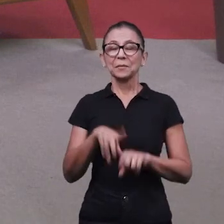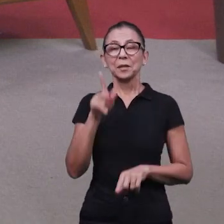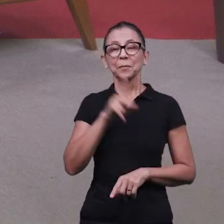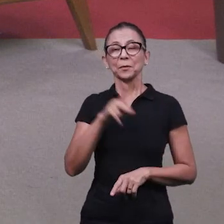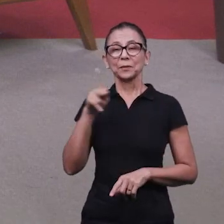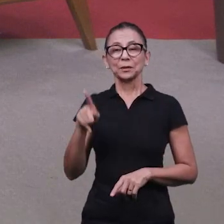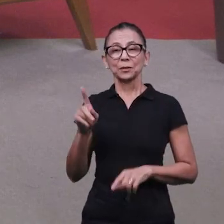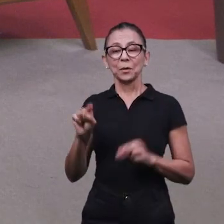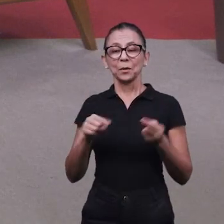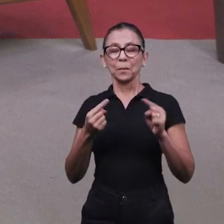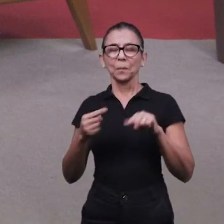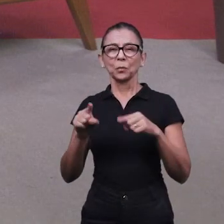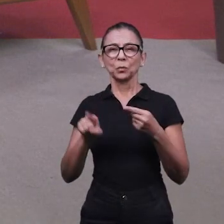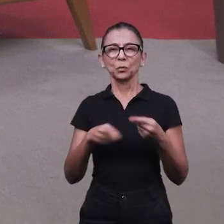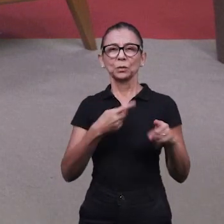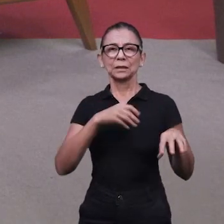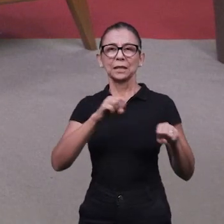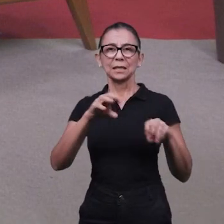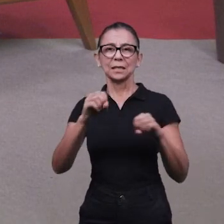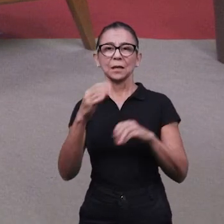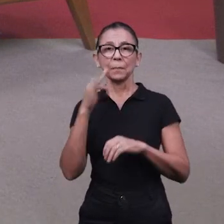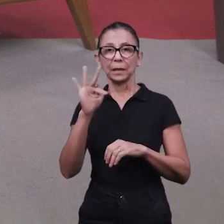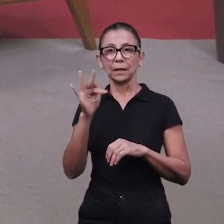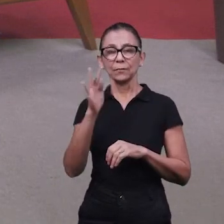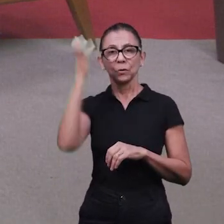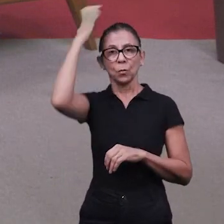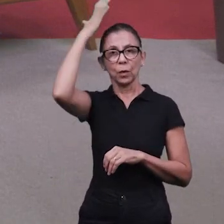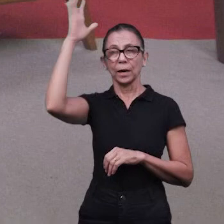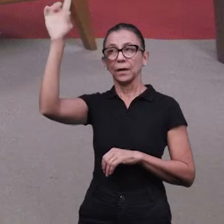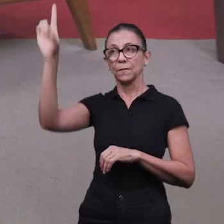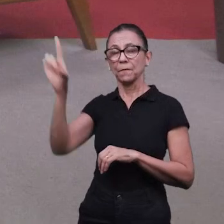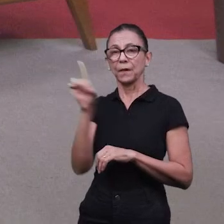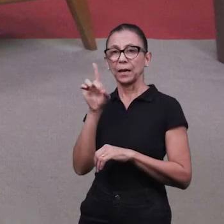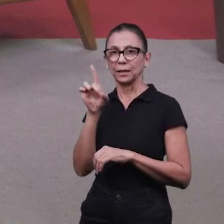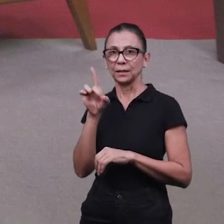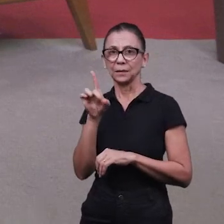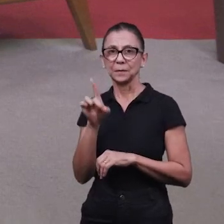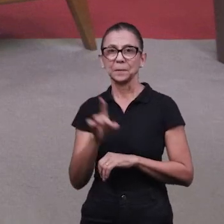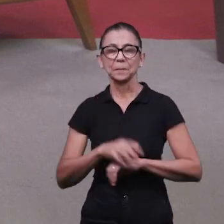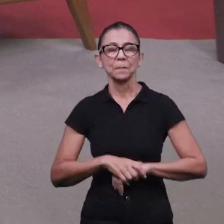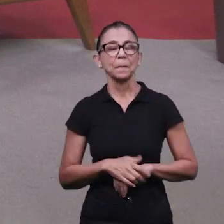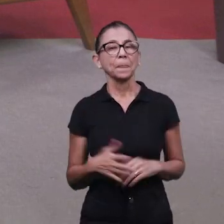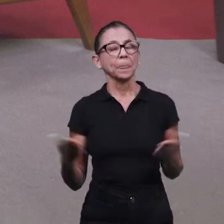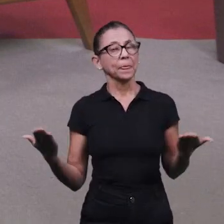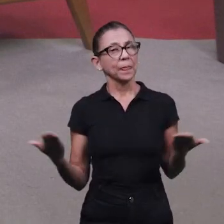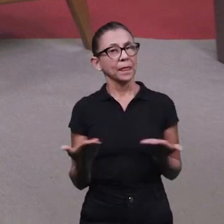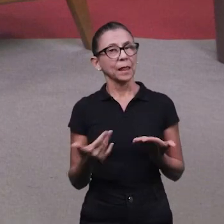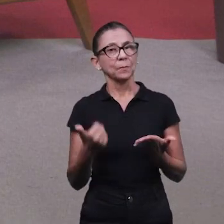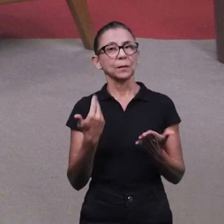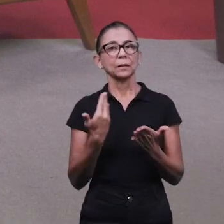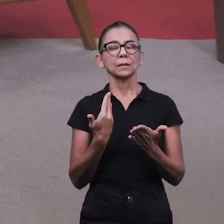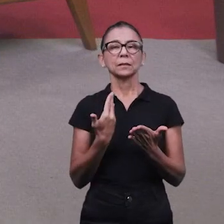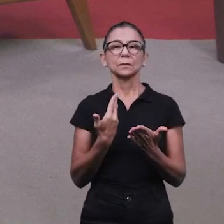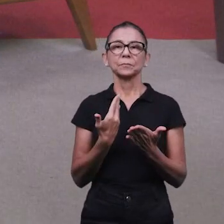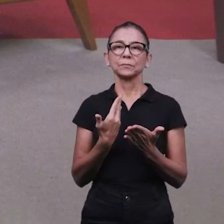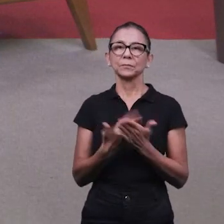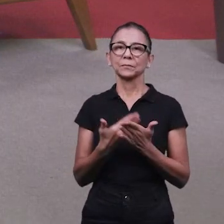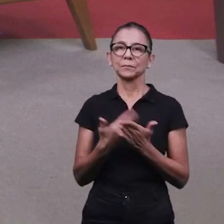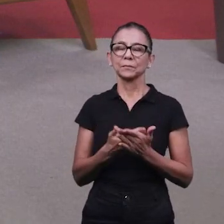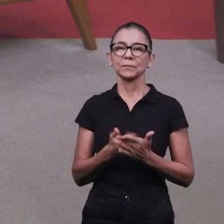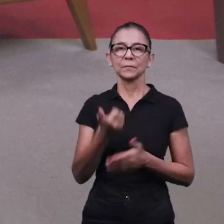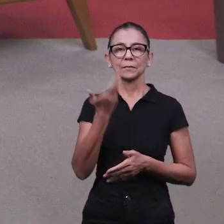nous parlera la louange bientôt le roi viendra. Maintenant, pour la percussion. Et dans l'étude pour